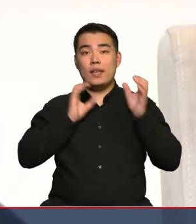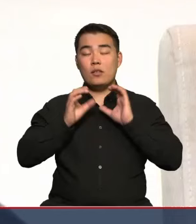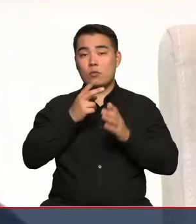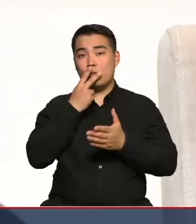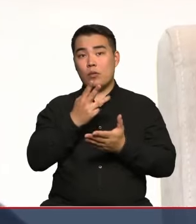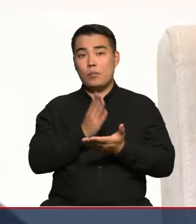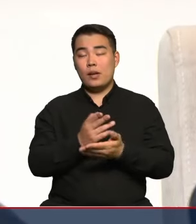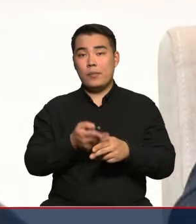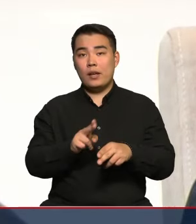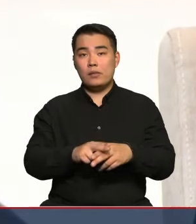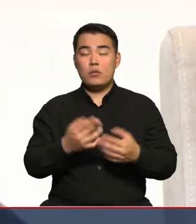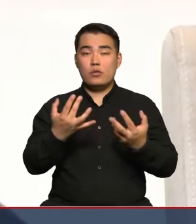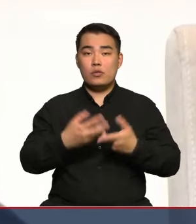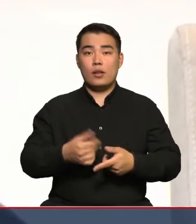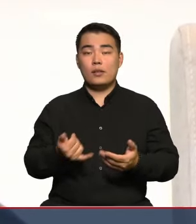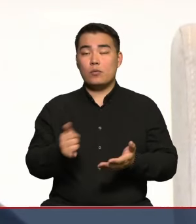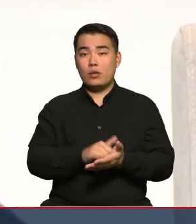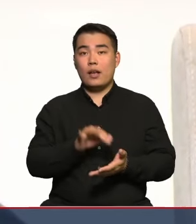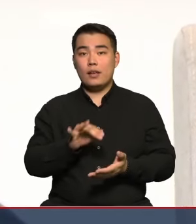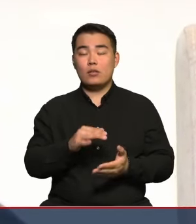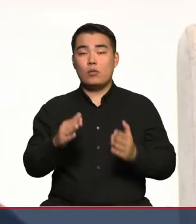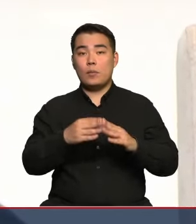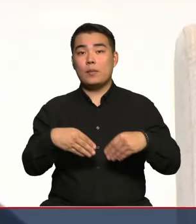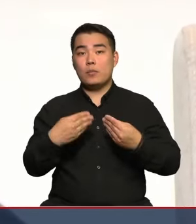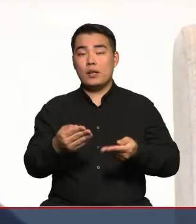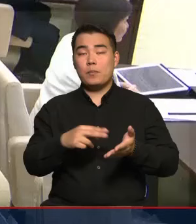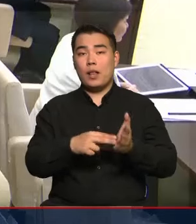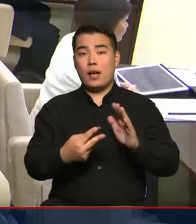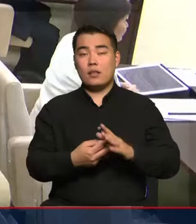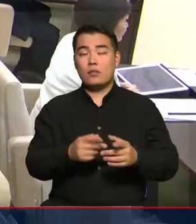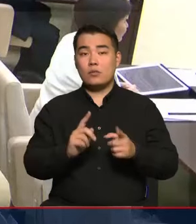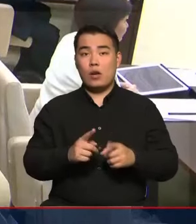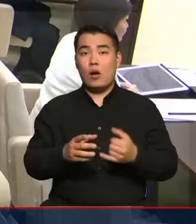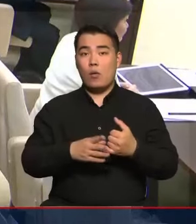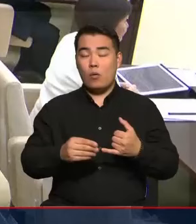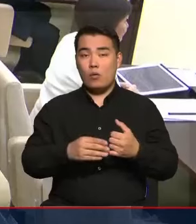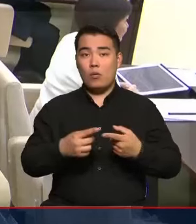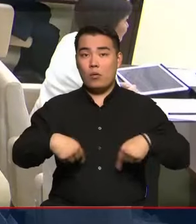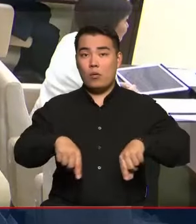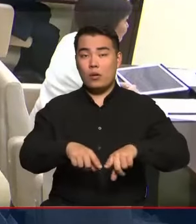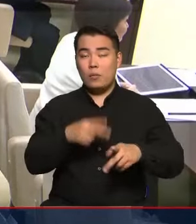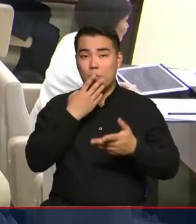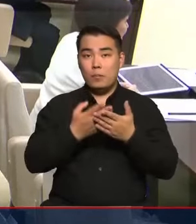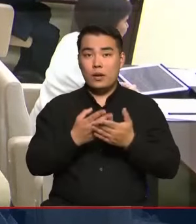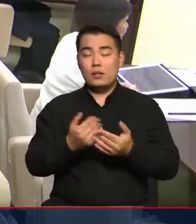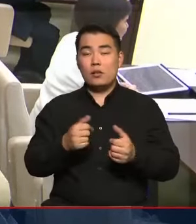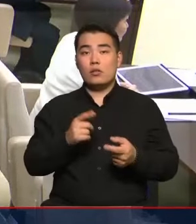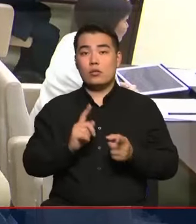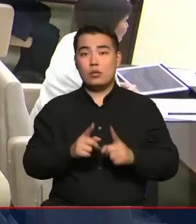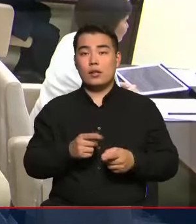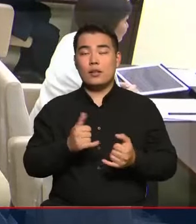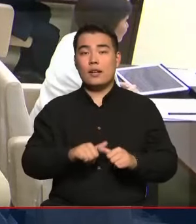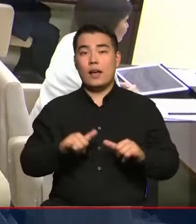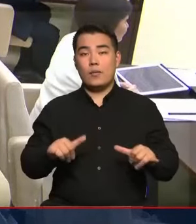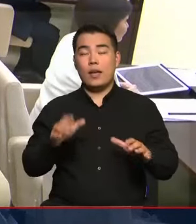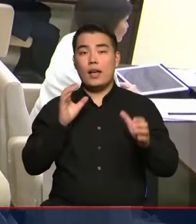көзделген. Осылайша есепке қою мен тұрғын үй бөлу жөніндегі жергілікті атқарушы органдардың міндеттері енді осы ұлттық даму